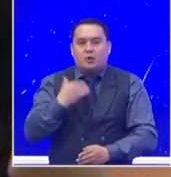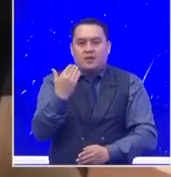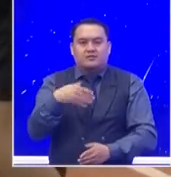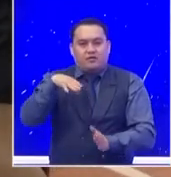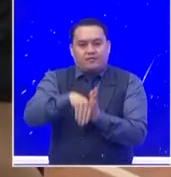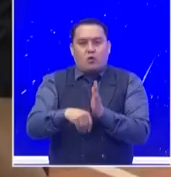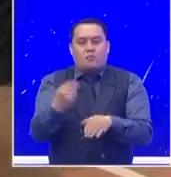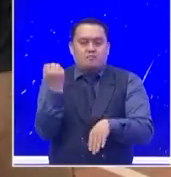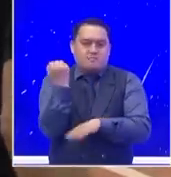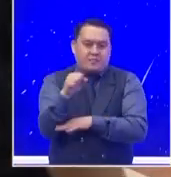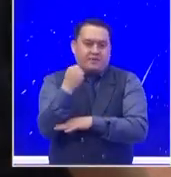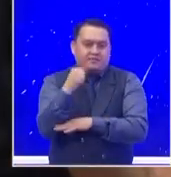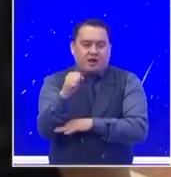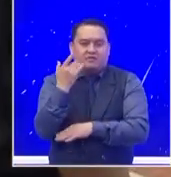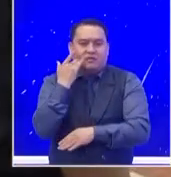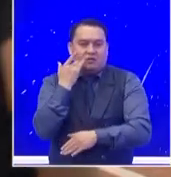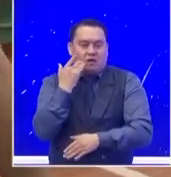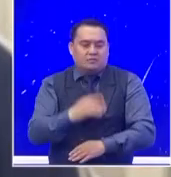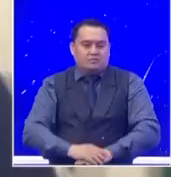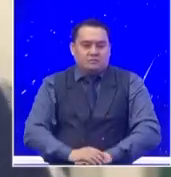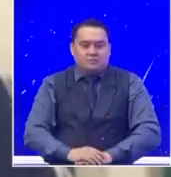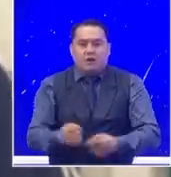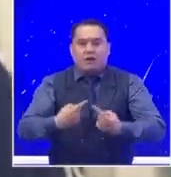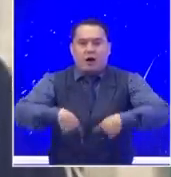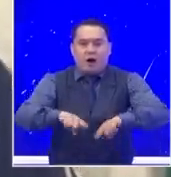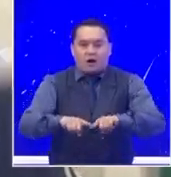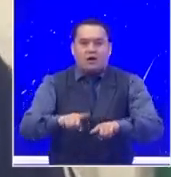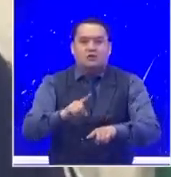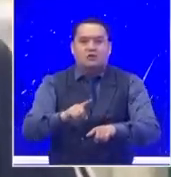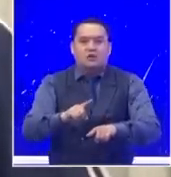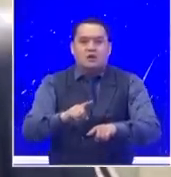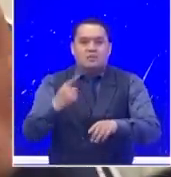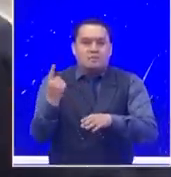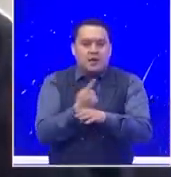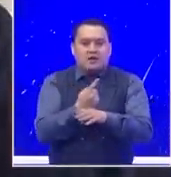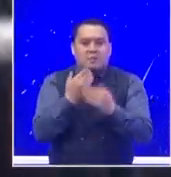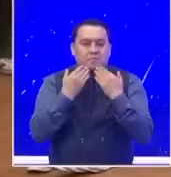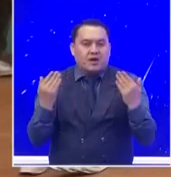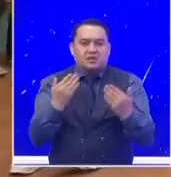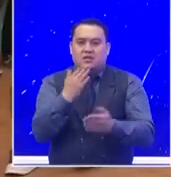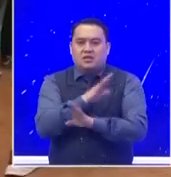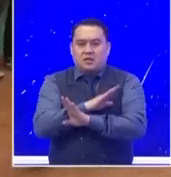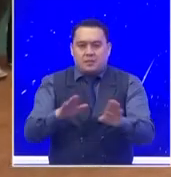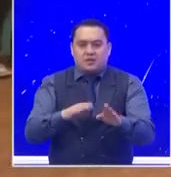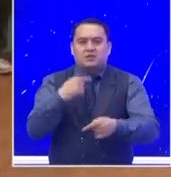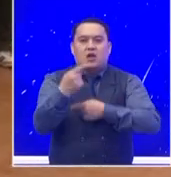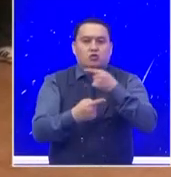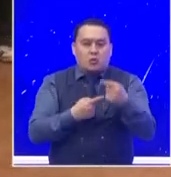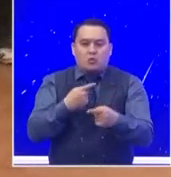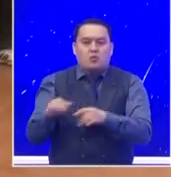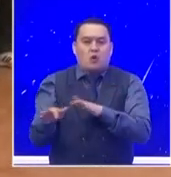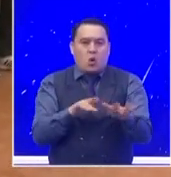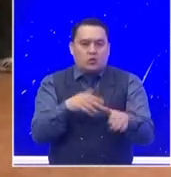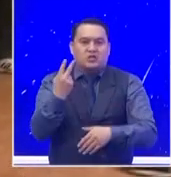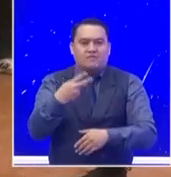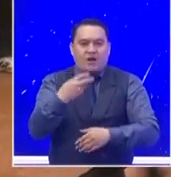входит в тройку призеров на соревнованиях областного масштаба. Организаторы отмечают, что это далеко не первое и не последнее состязание. До конца года пройдут еще около